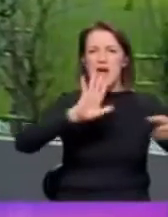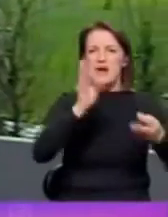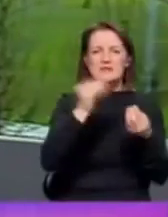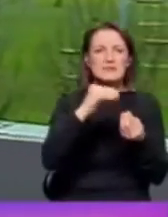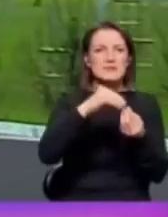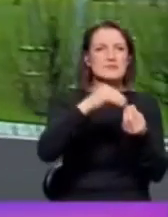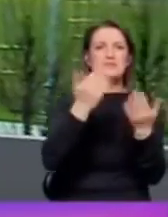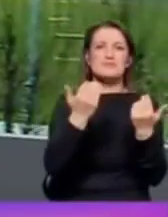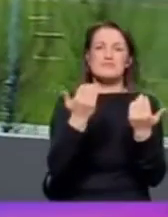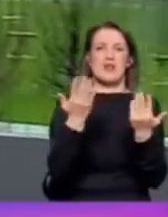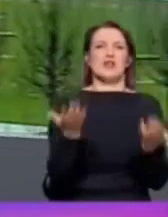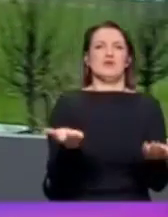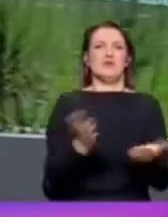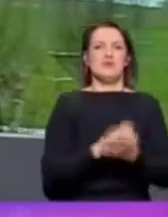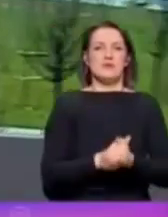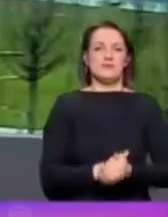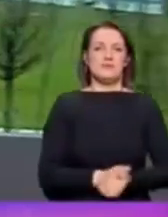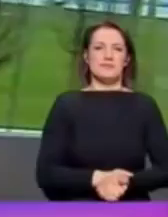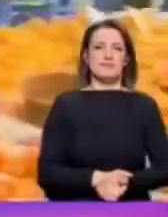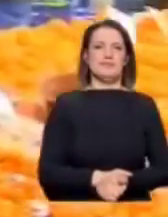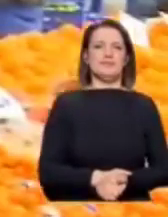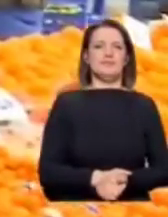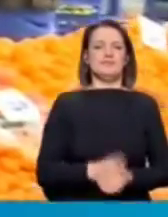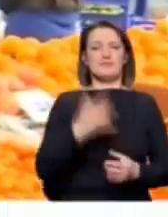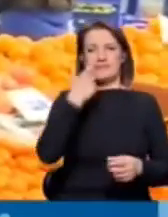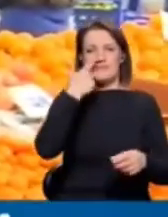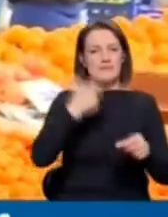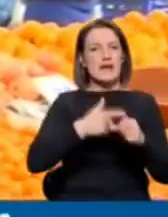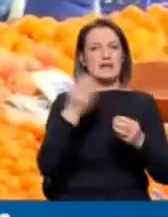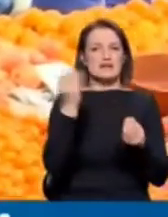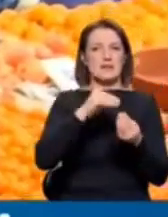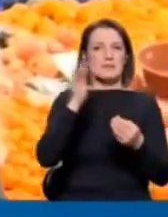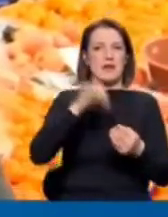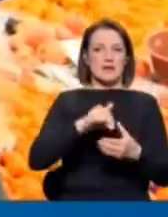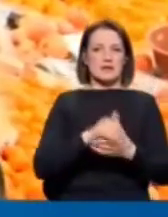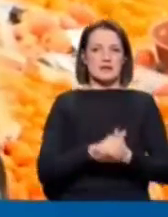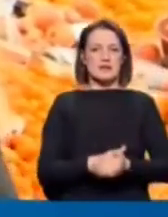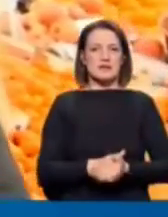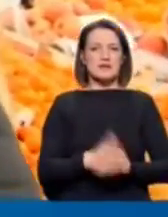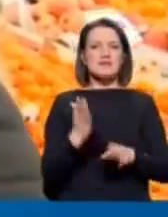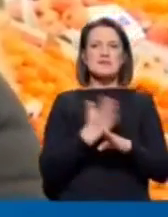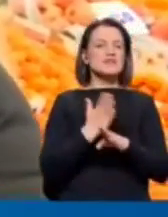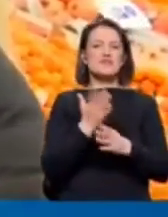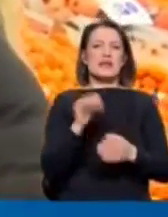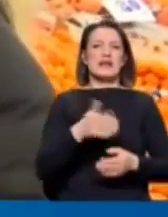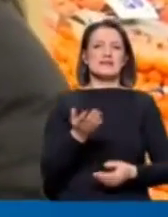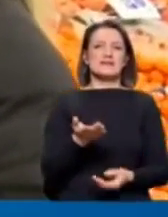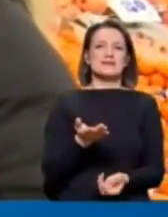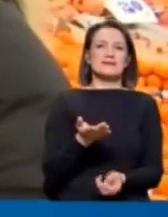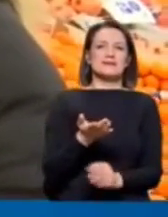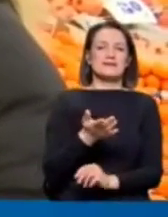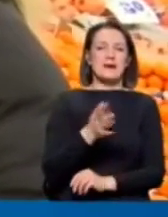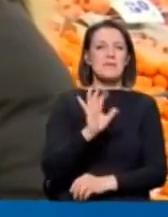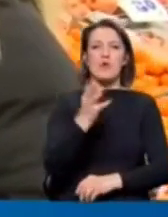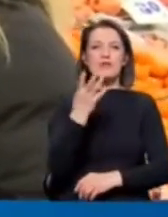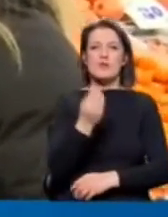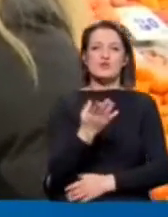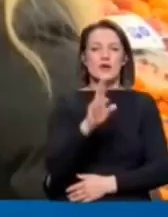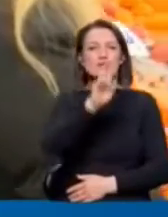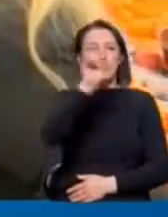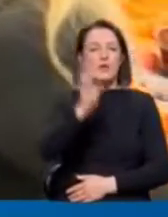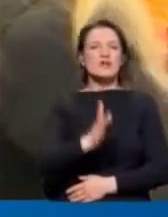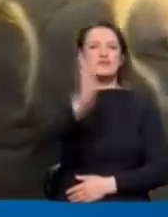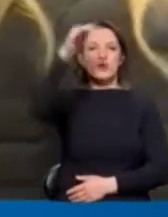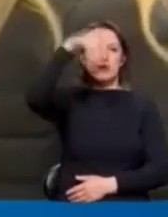zamlar gelmeye devam edecek akaryakıta zam geldi Ablacığım bu olayların olacak böyle